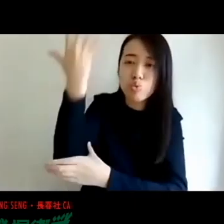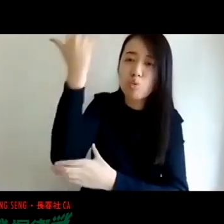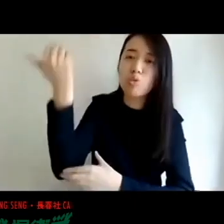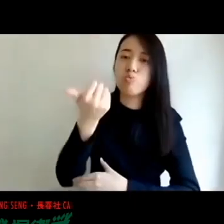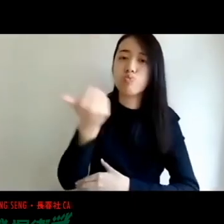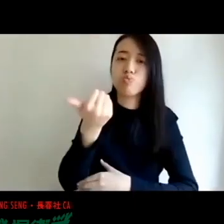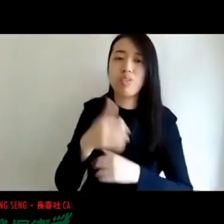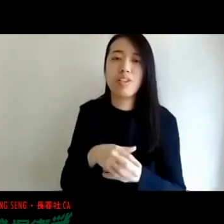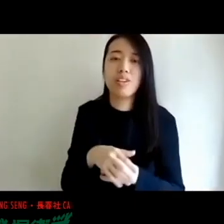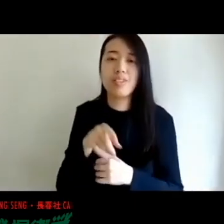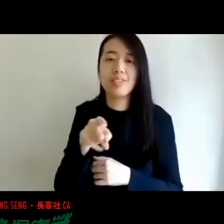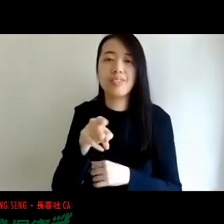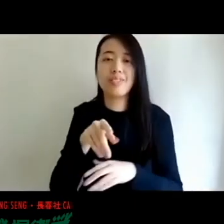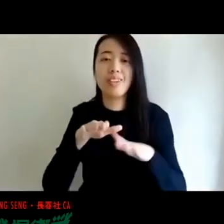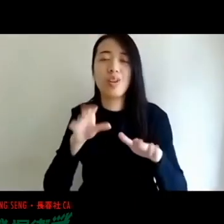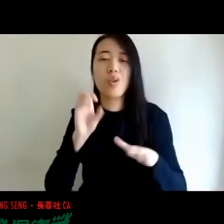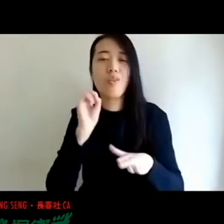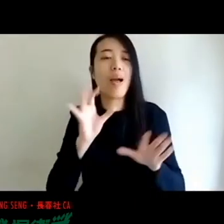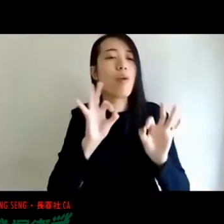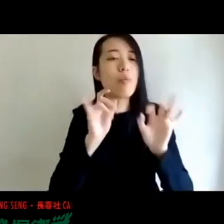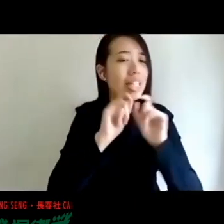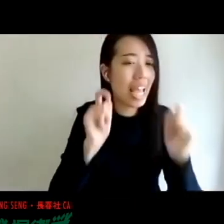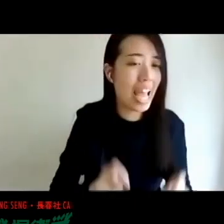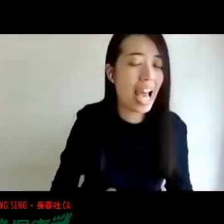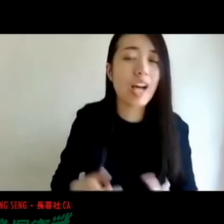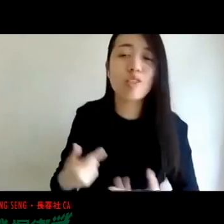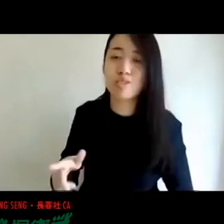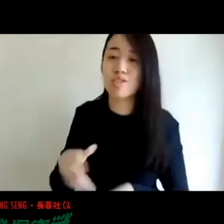問題呀， 咧去出一分力嘅。